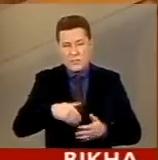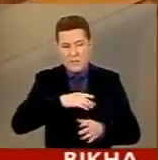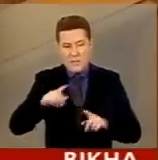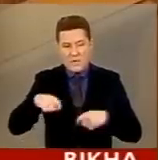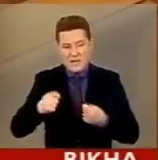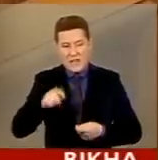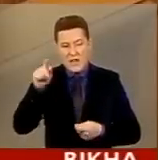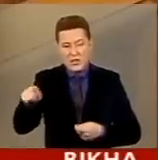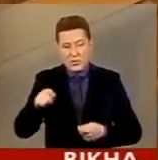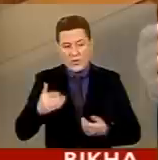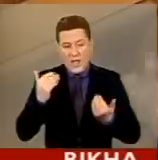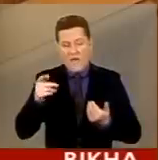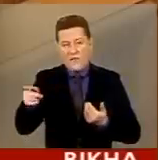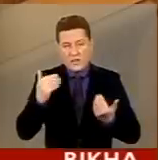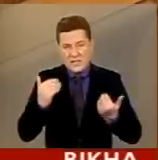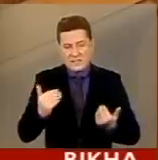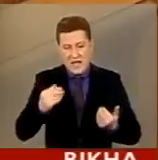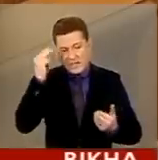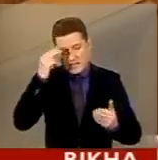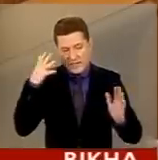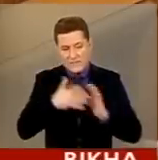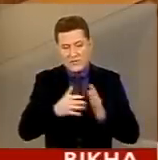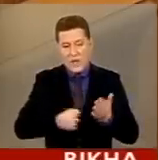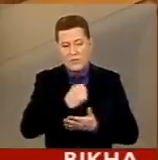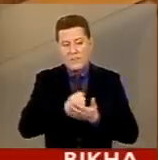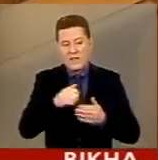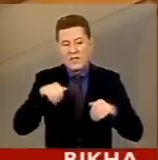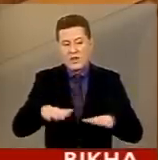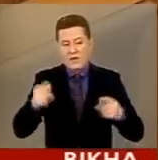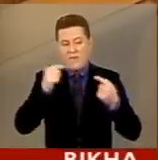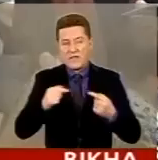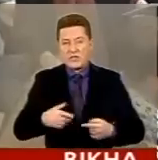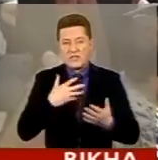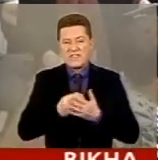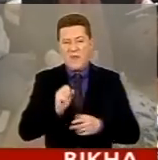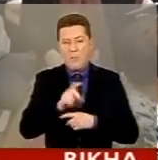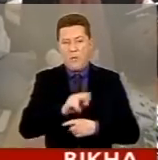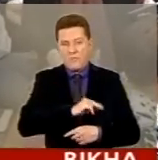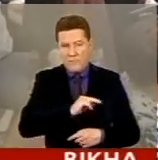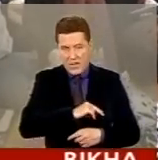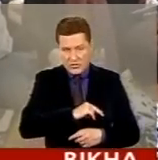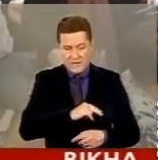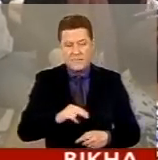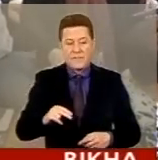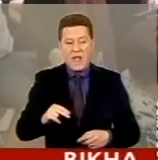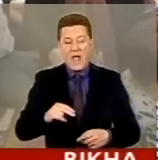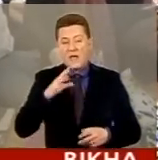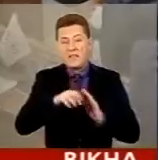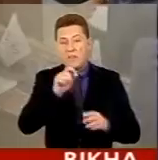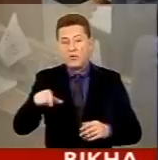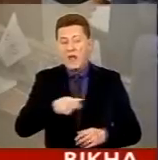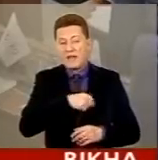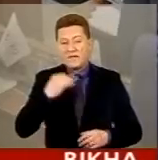зараз вивчають і приймуть рішення відповідно до своїх повноважень. Та головне, депутатів цікаво, чому в